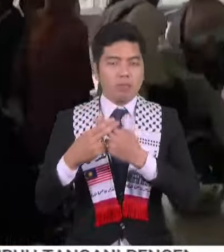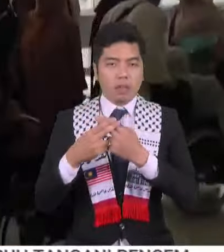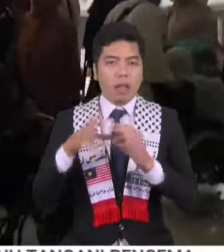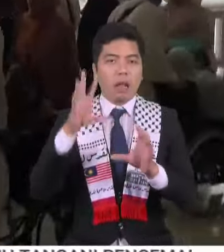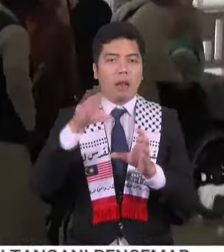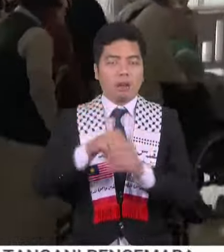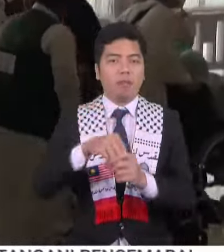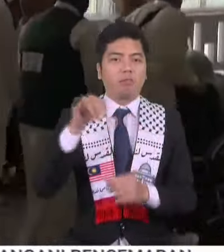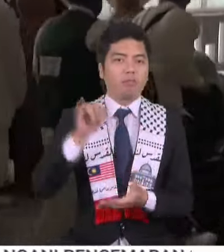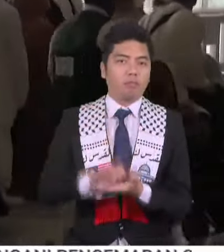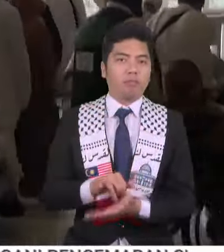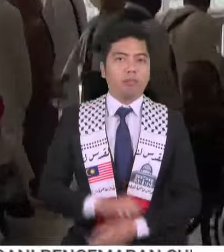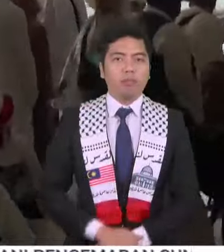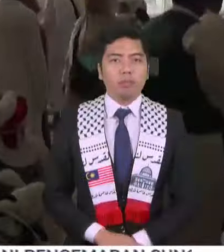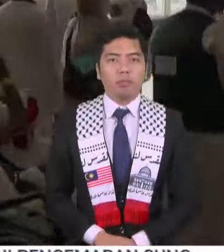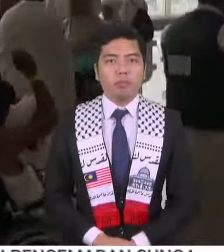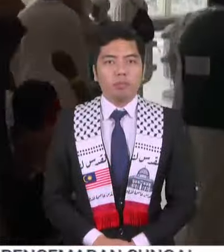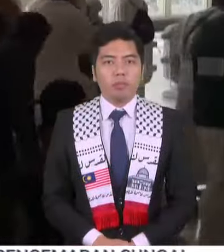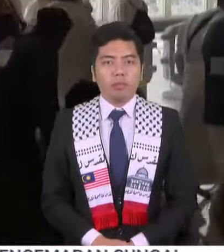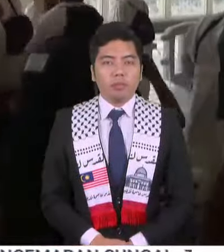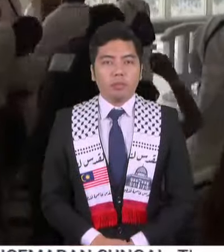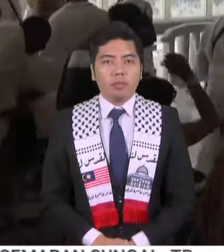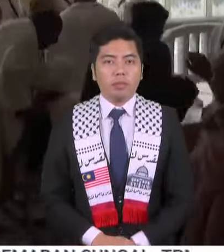berada di Arab Saudi.